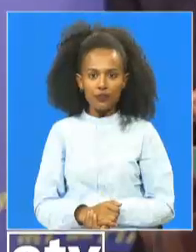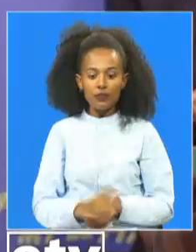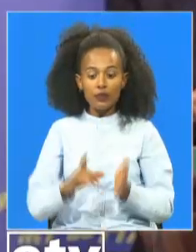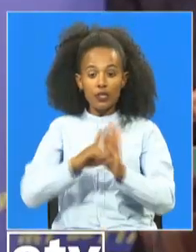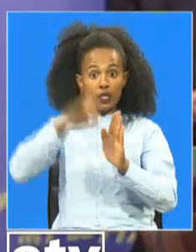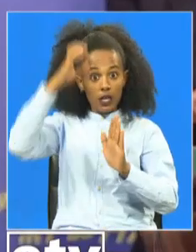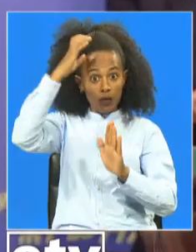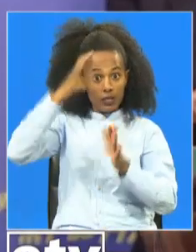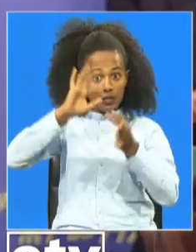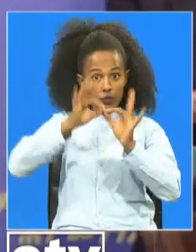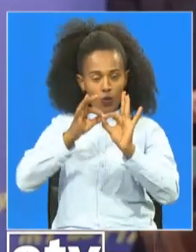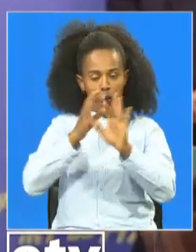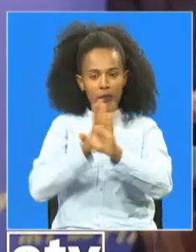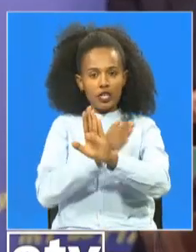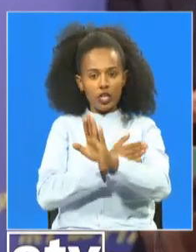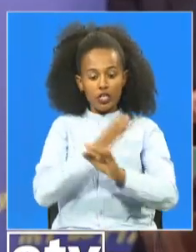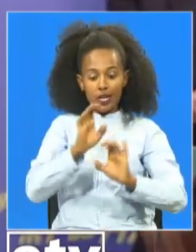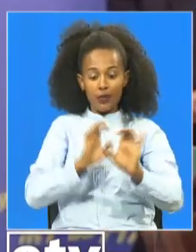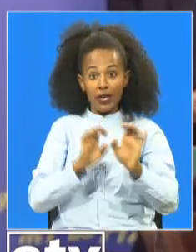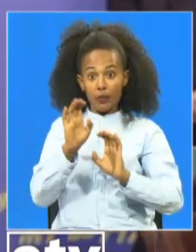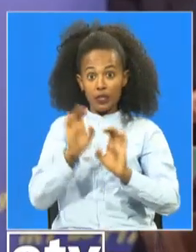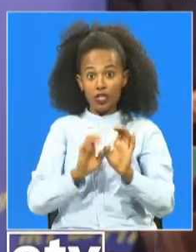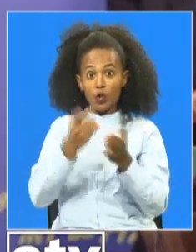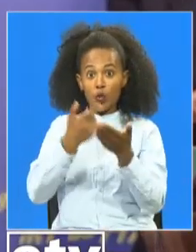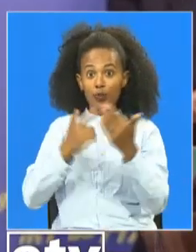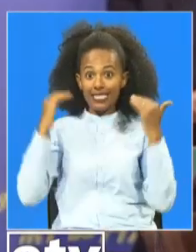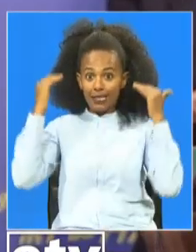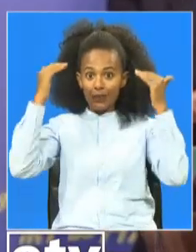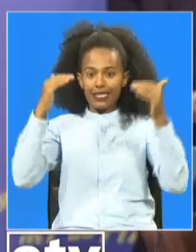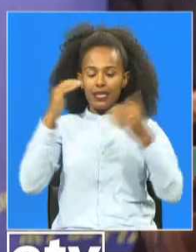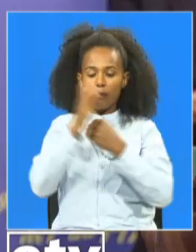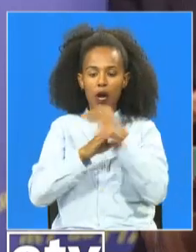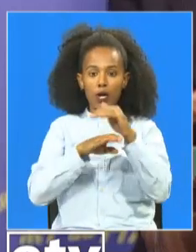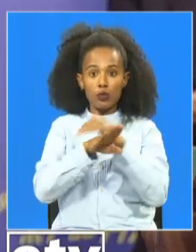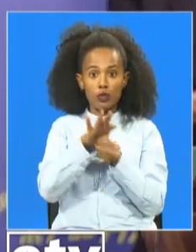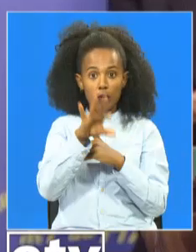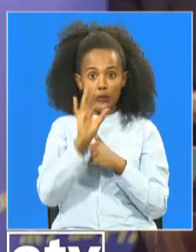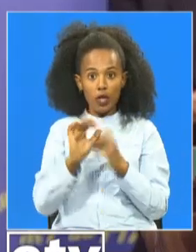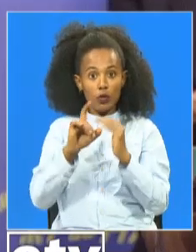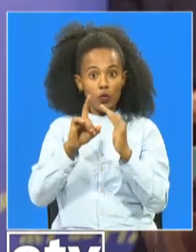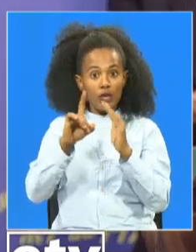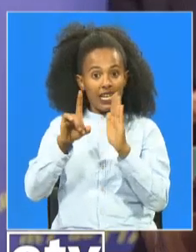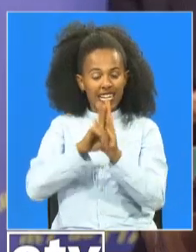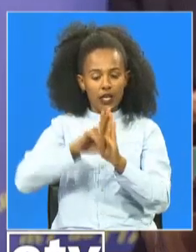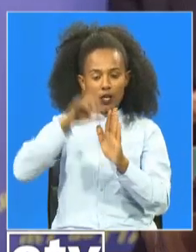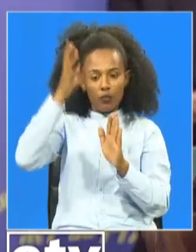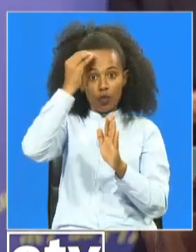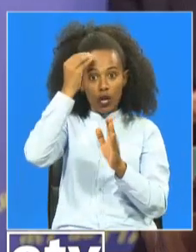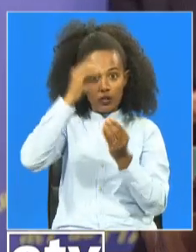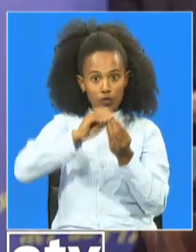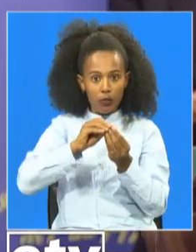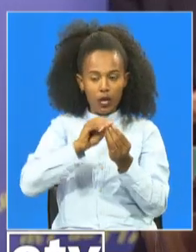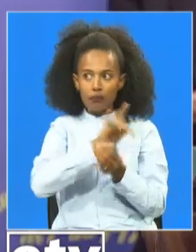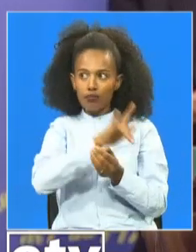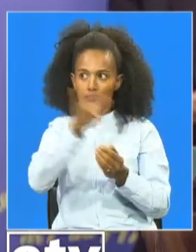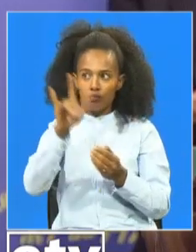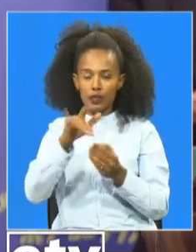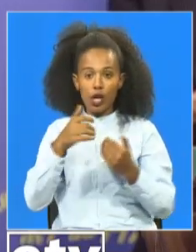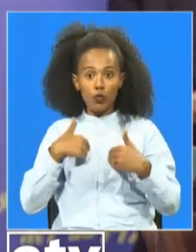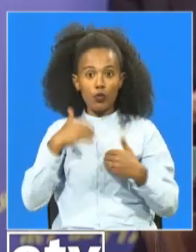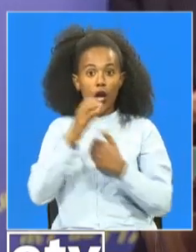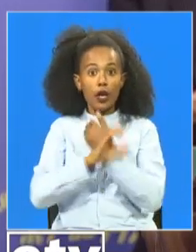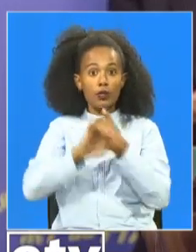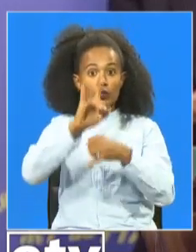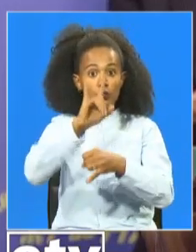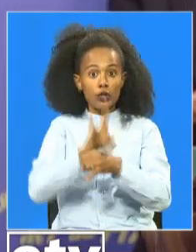የህገ መንግስት ትርጓሚ ማሻሻያ ለማድረግ በተካሄደው በዚህ መድረክ ላይ በሀገር ውስጥ ከሚገኙ የህግ ምሁራን በተጨማሪ በውጭ ሀገራት ያሉ የሀገሪቱ ዜጎች